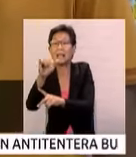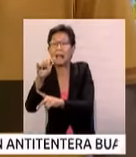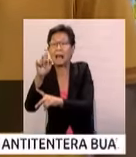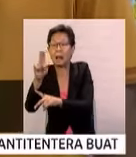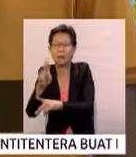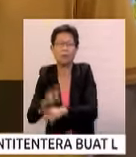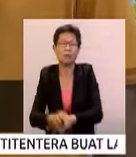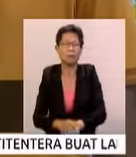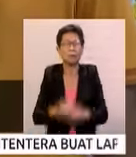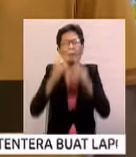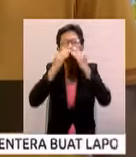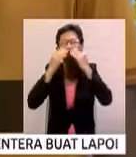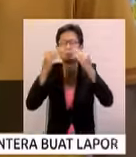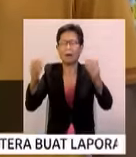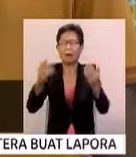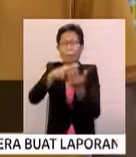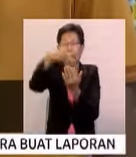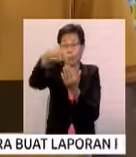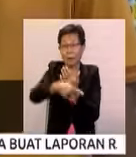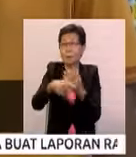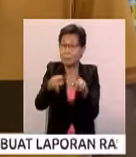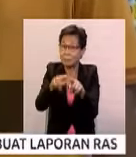ada program macam ni dapat bantu